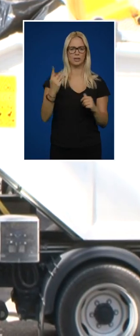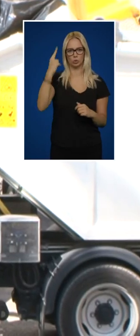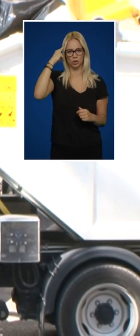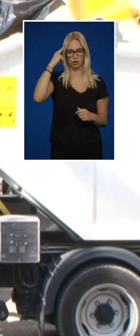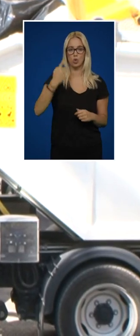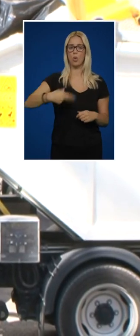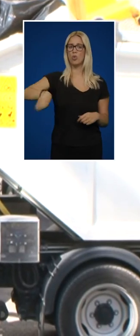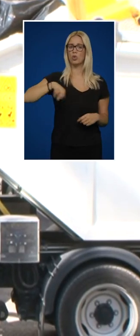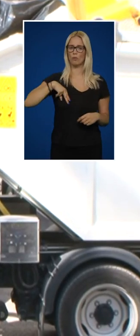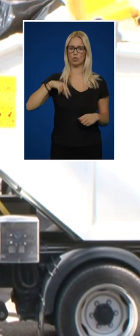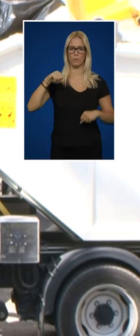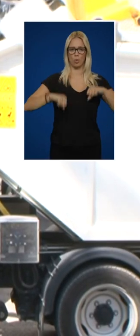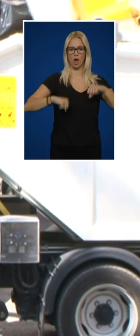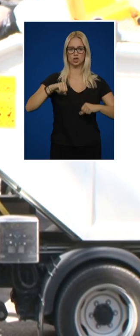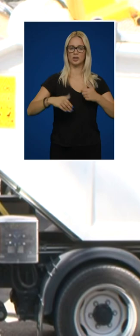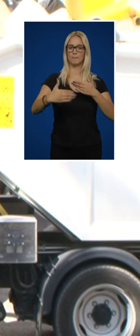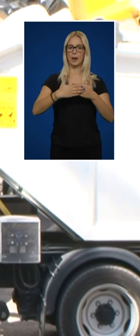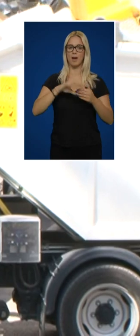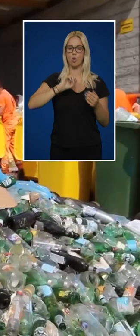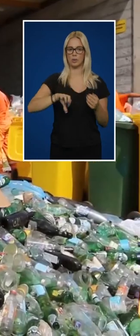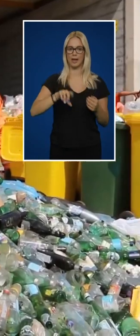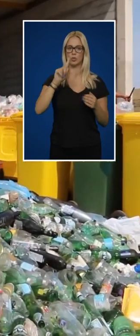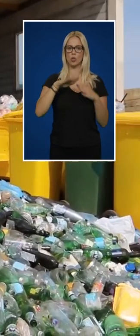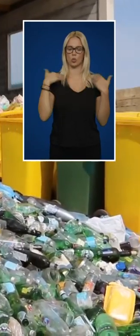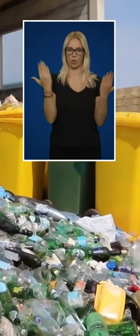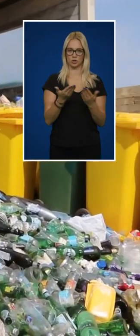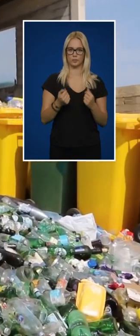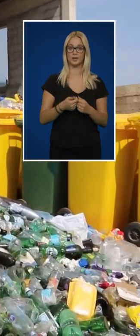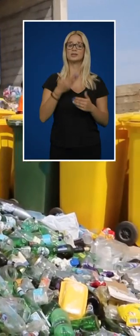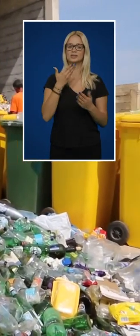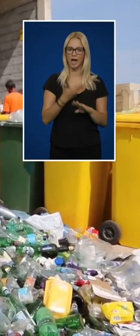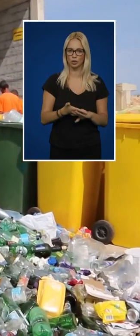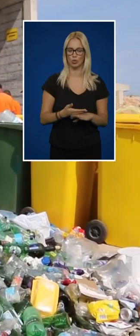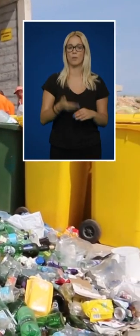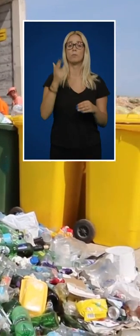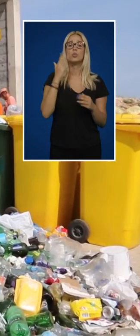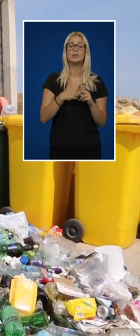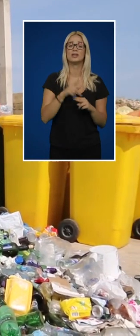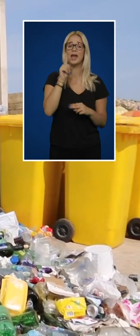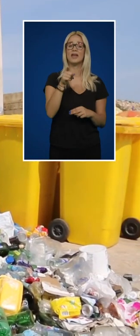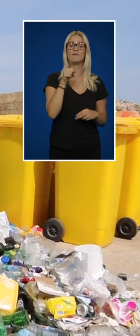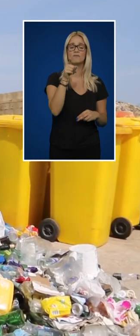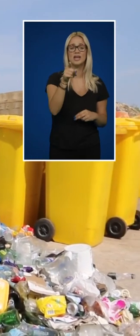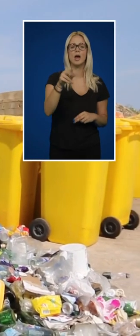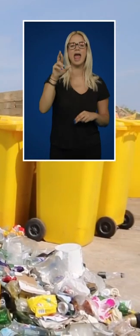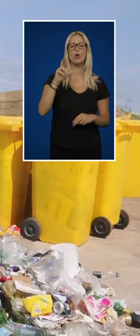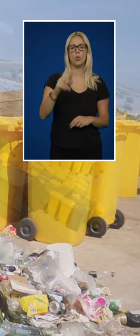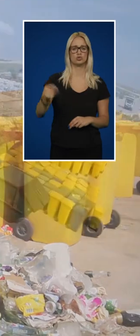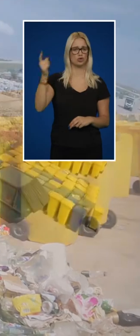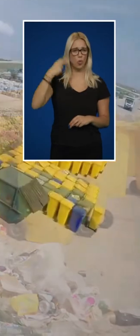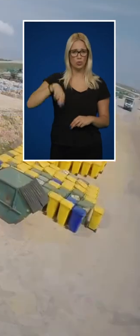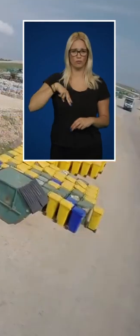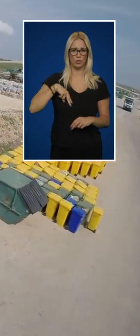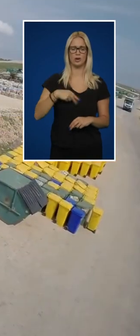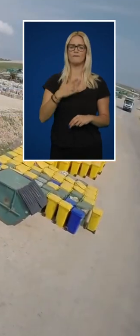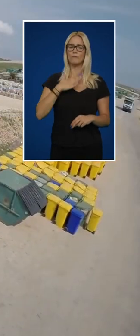otpada započinju s odvajanjem i razumijevanjem, što znači odgovorno ponašanje prema otpadu i okolišu. Zato budite i vi ekološki